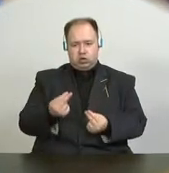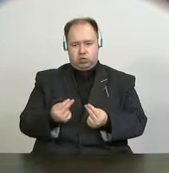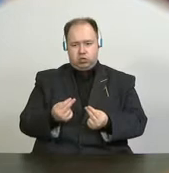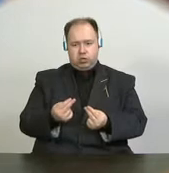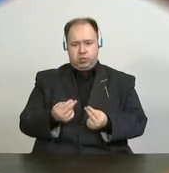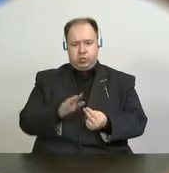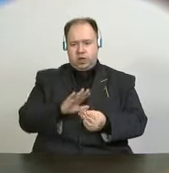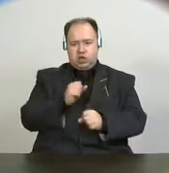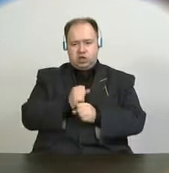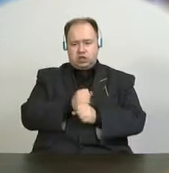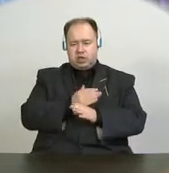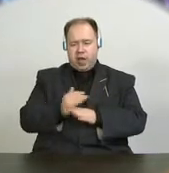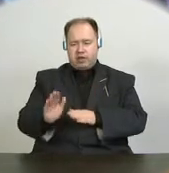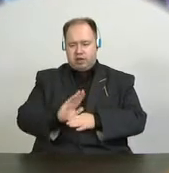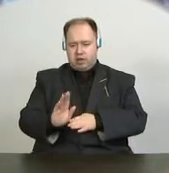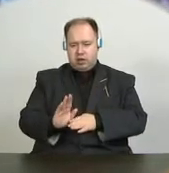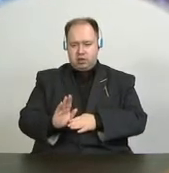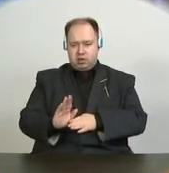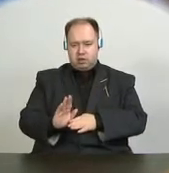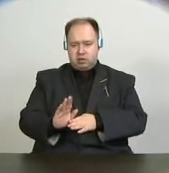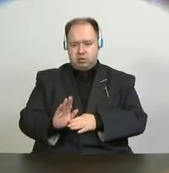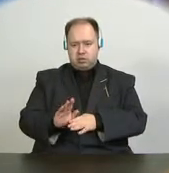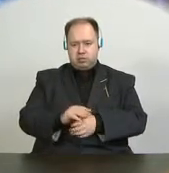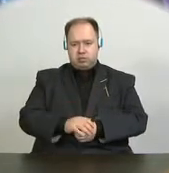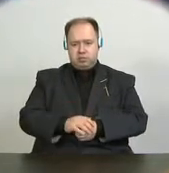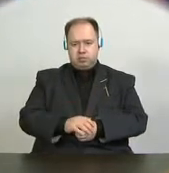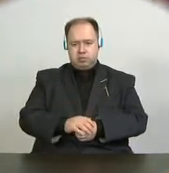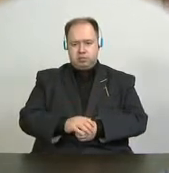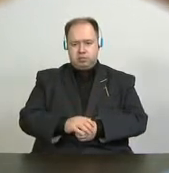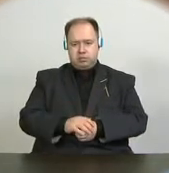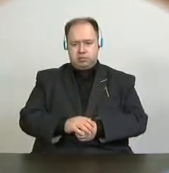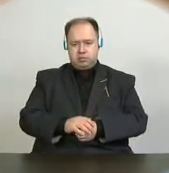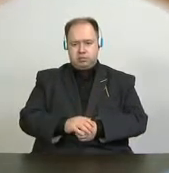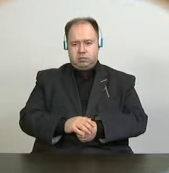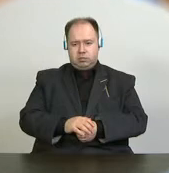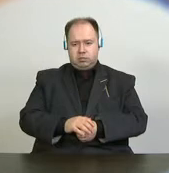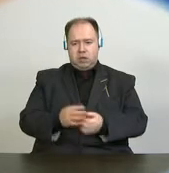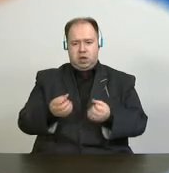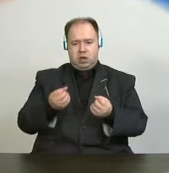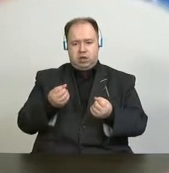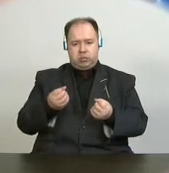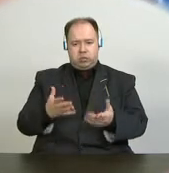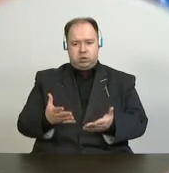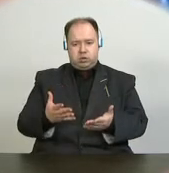создавая пока отдельный программный продукт о котором мы собственно говорим а просто